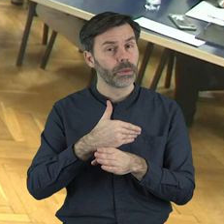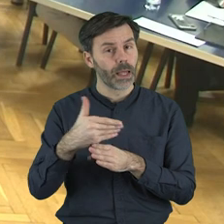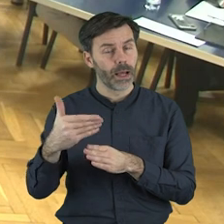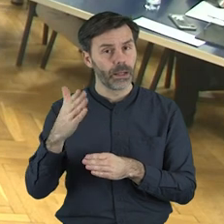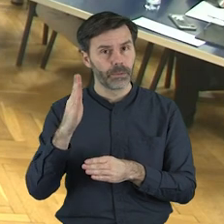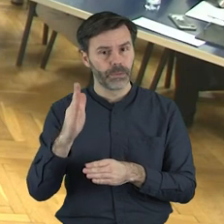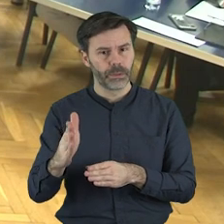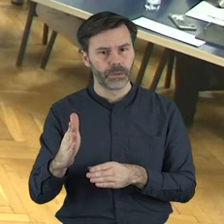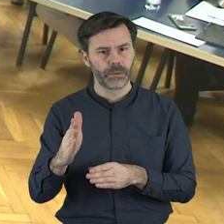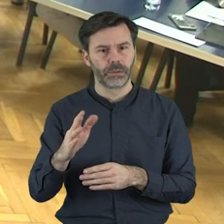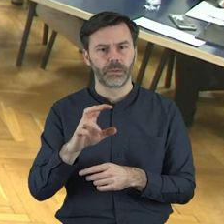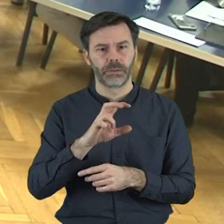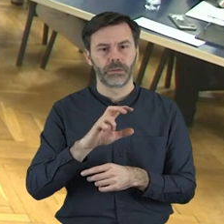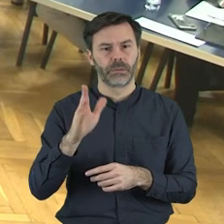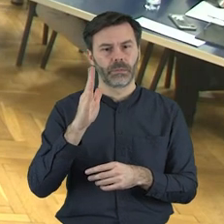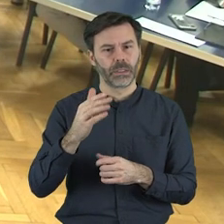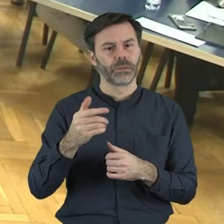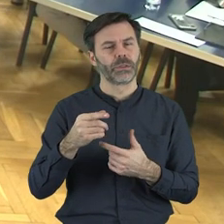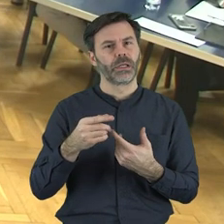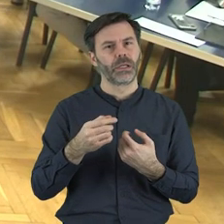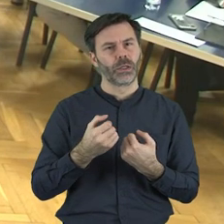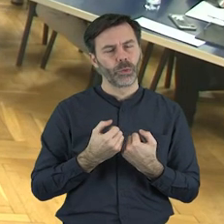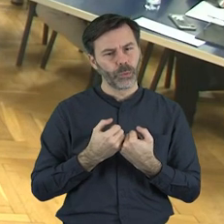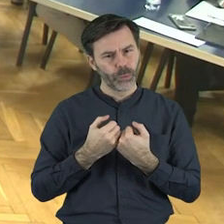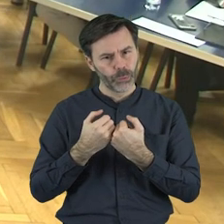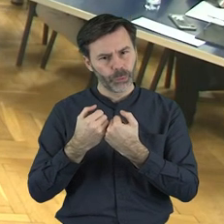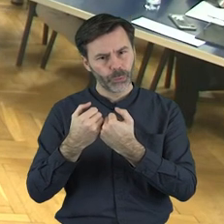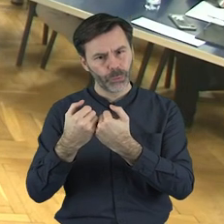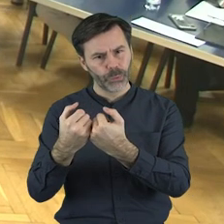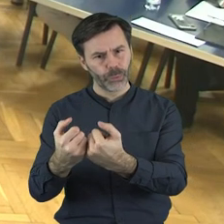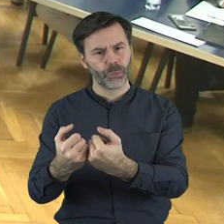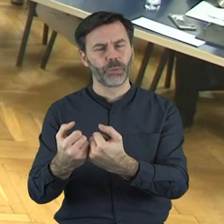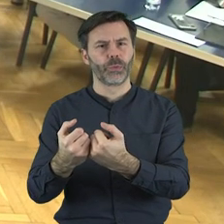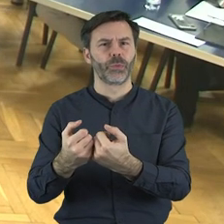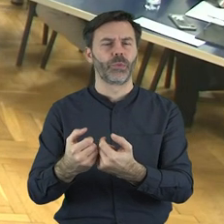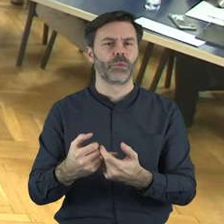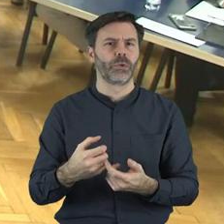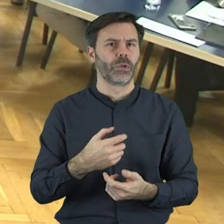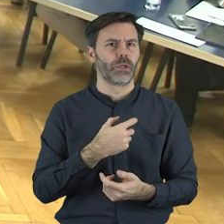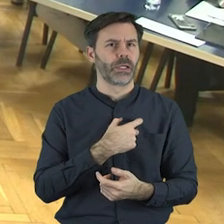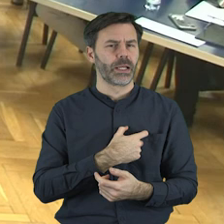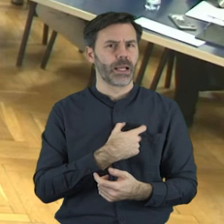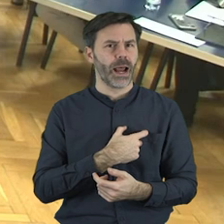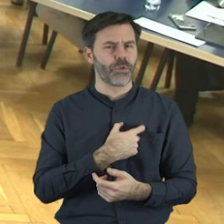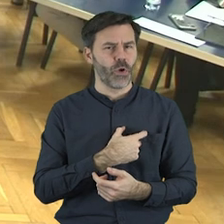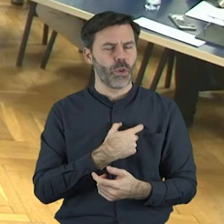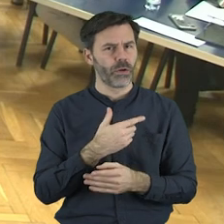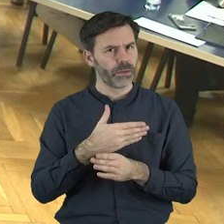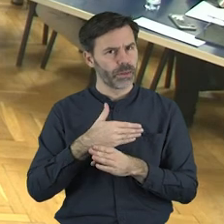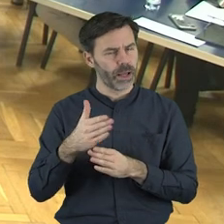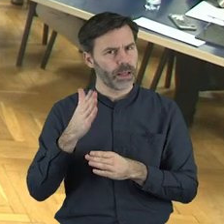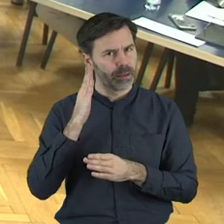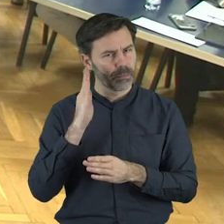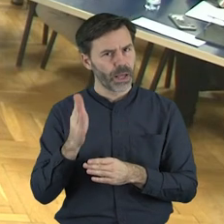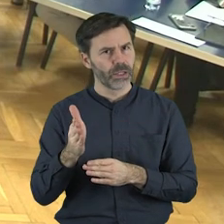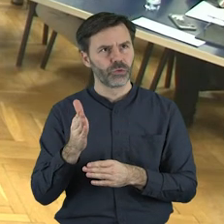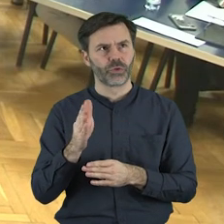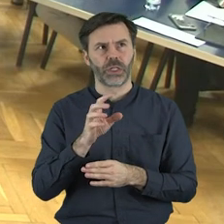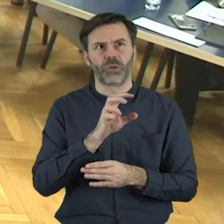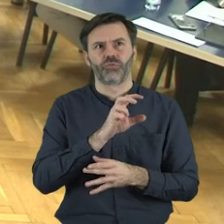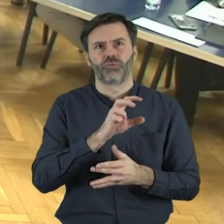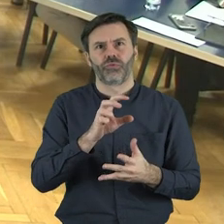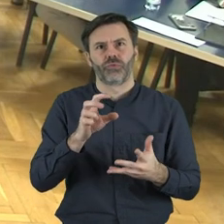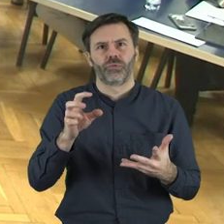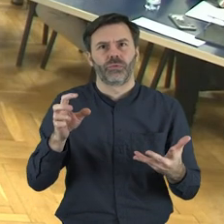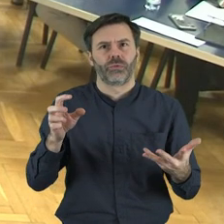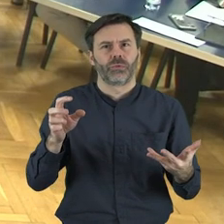w obszarze kardiologii interwencyjnej, czy też może nastąpić przerwa w dostępie do